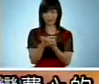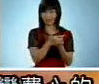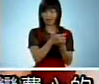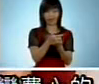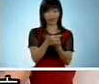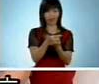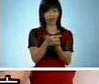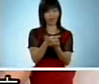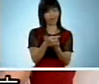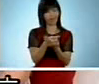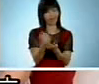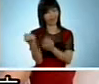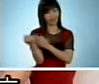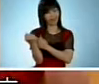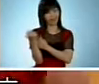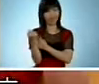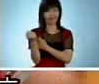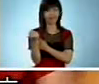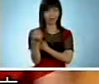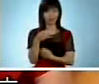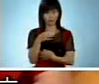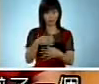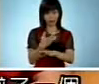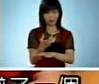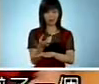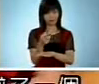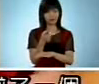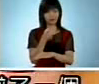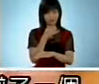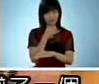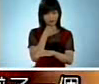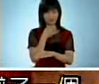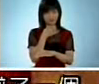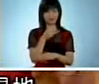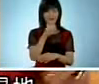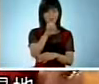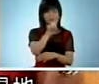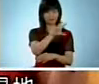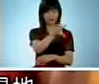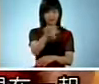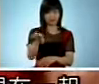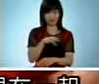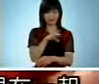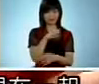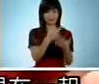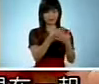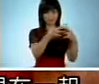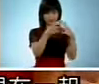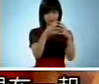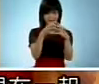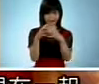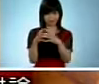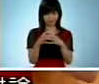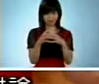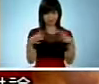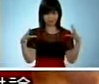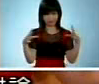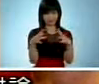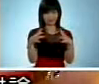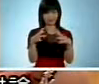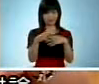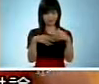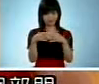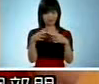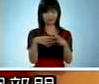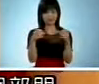费心的啊。我们上个礼拜六才办了一个，因为22个场地，每一组人让他们在一起要做集训